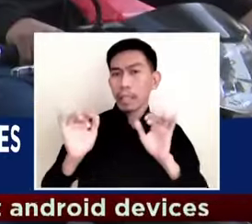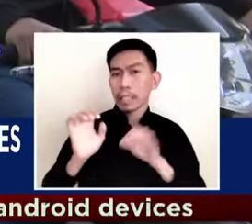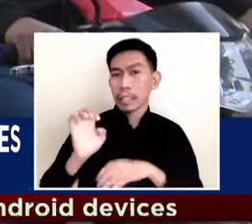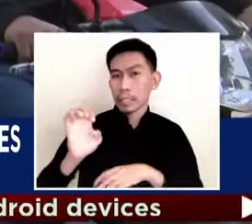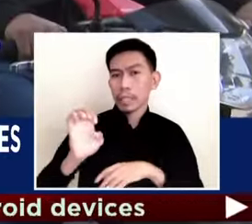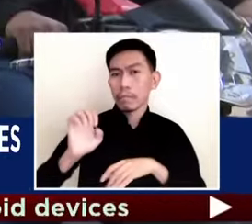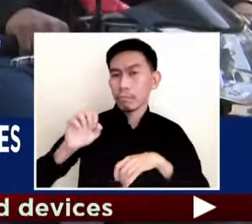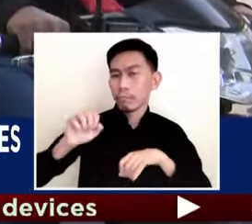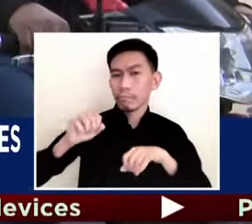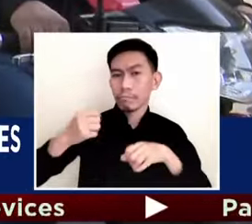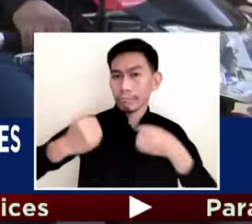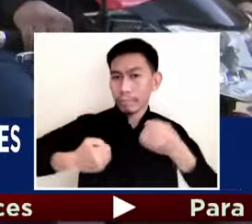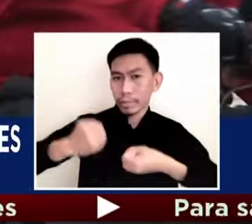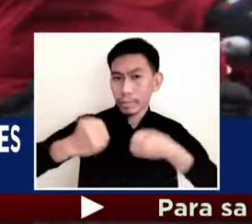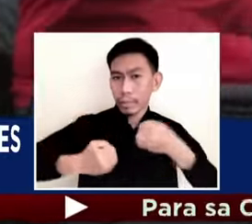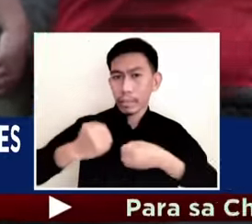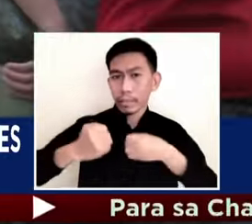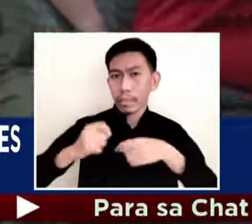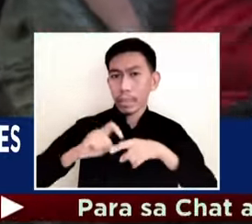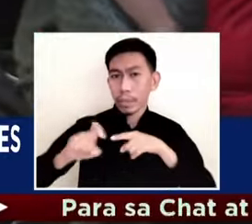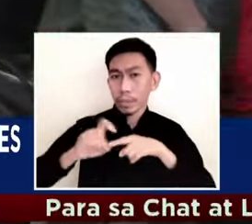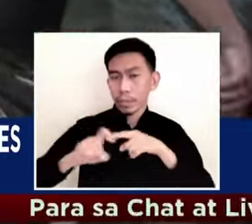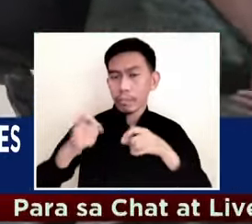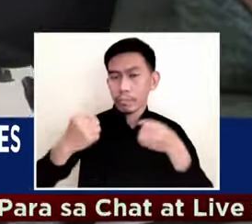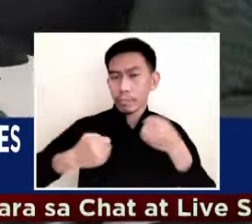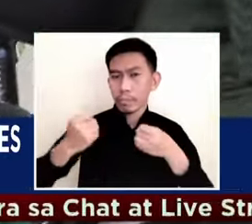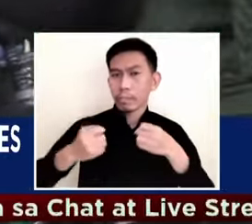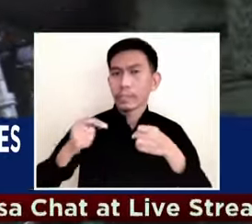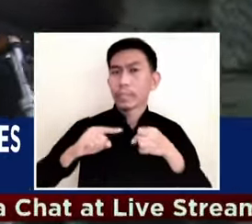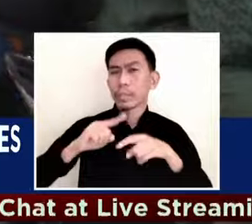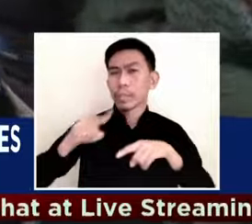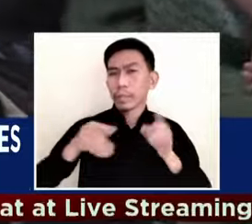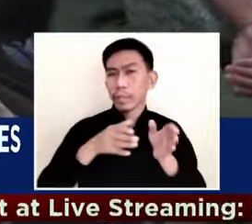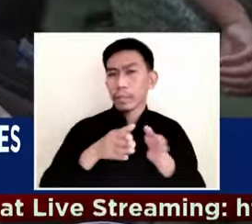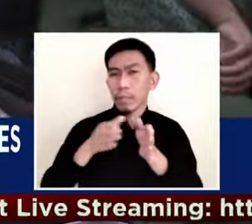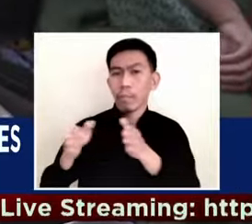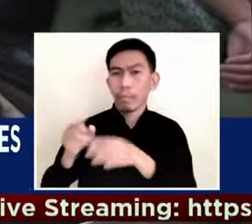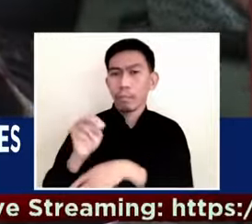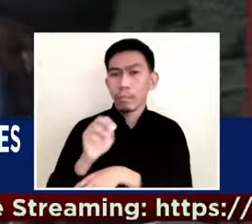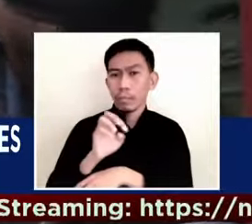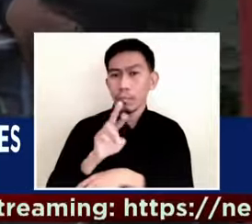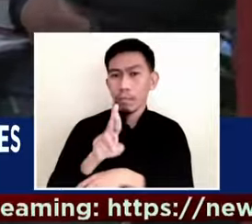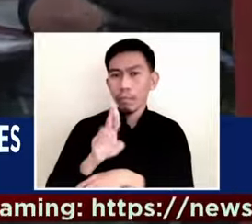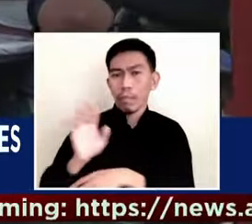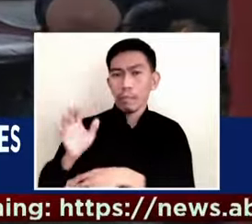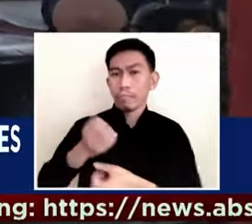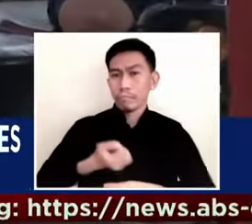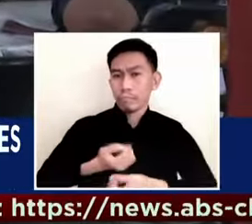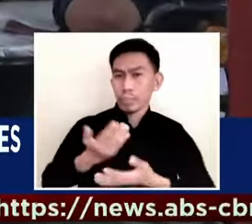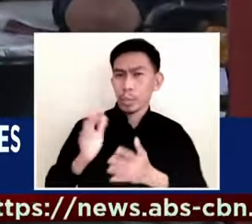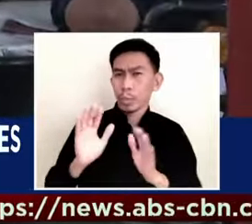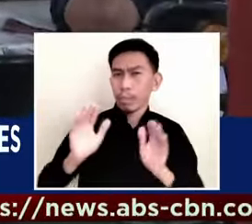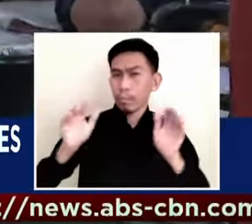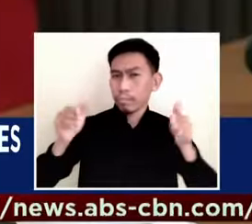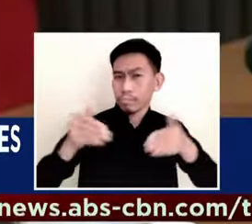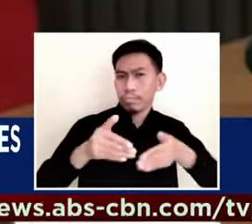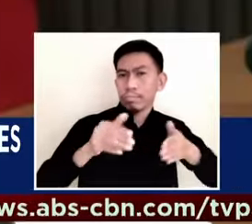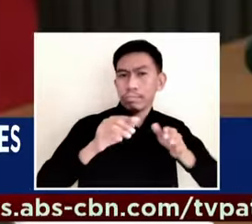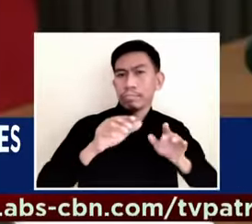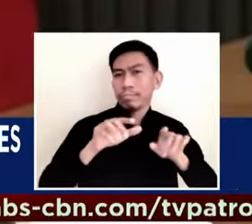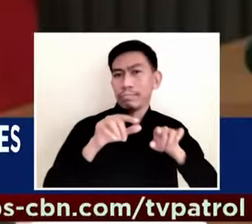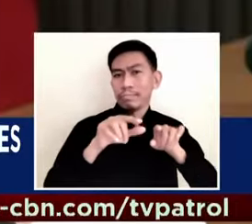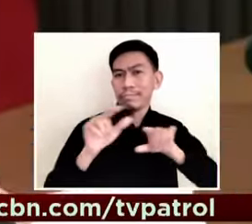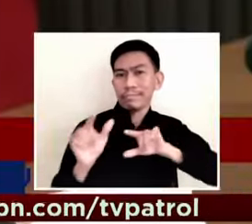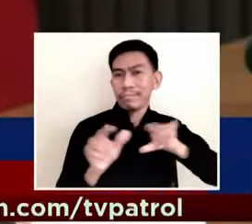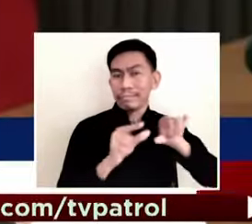mga pangunahing lansangan sa rehiyon. Apela niya, huwag sanang pag-initan ang mga e-bike users na tulad niya. Kung